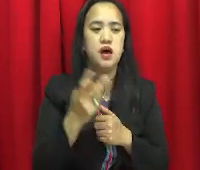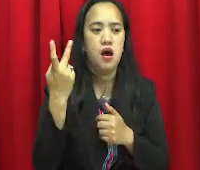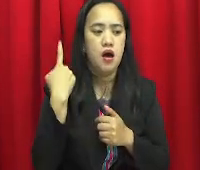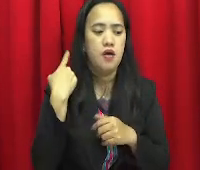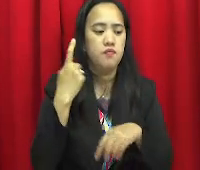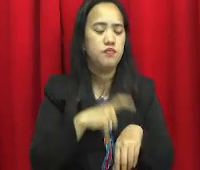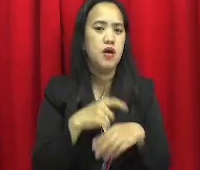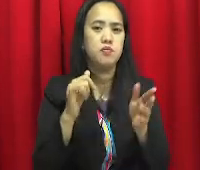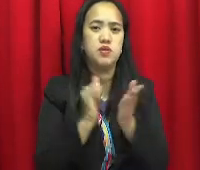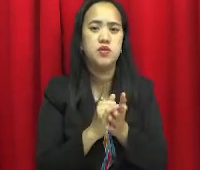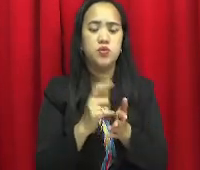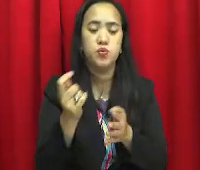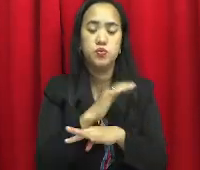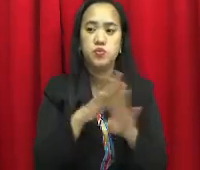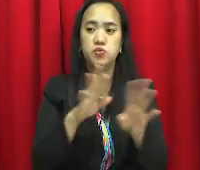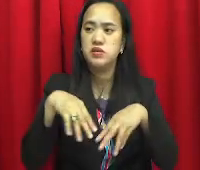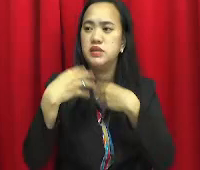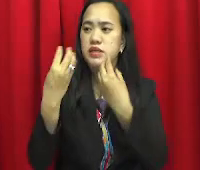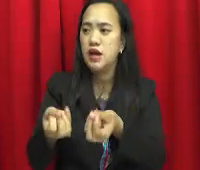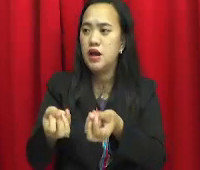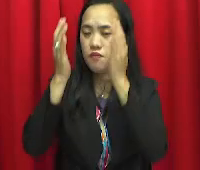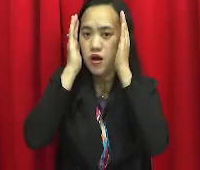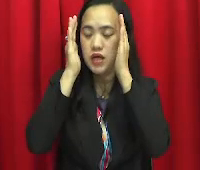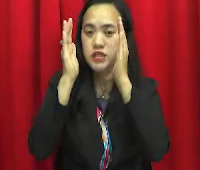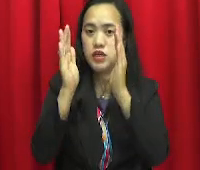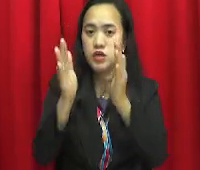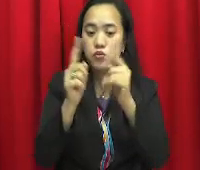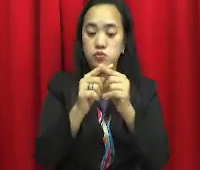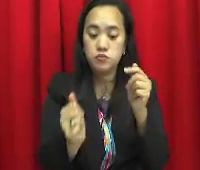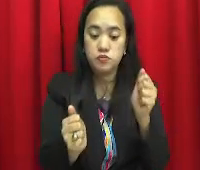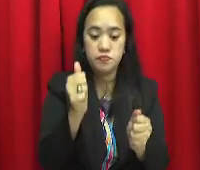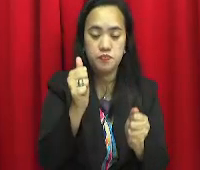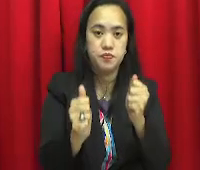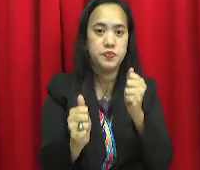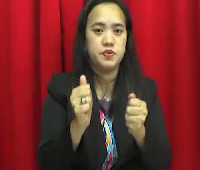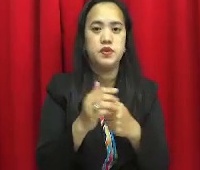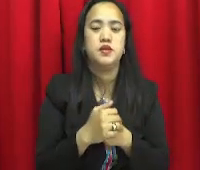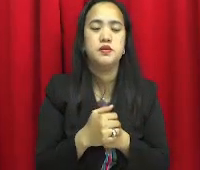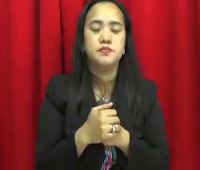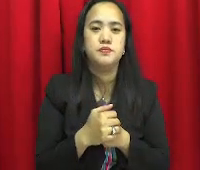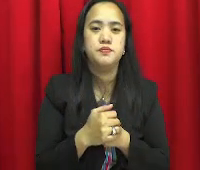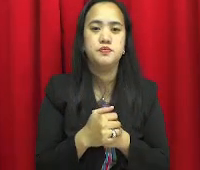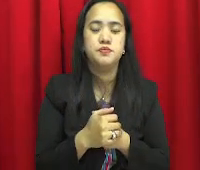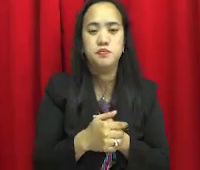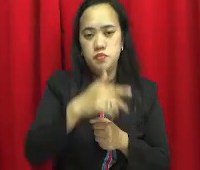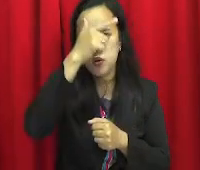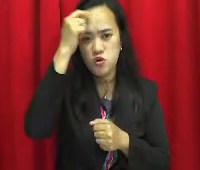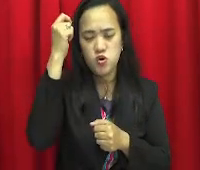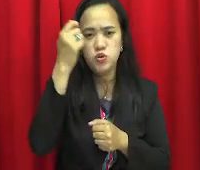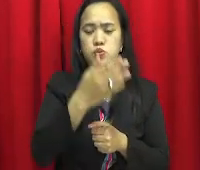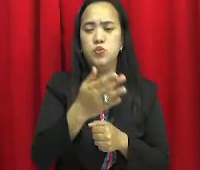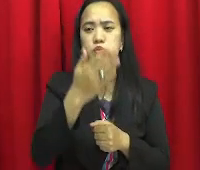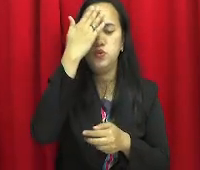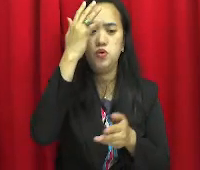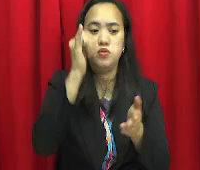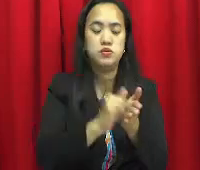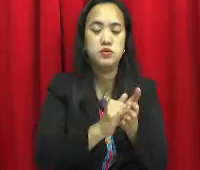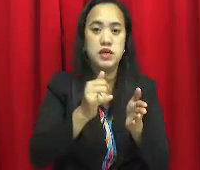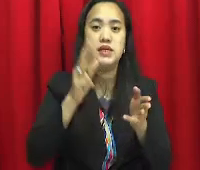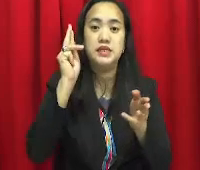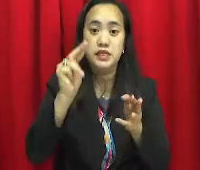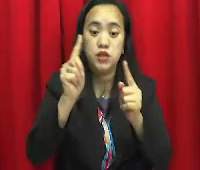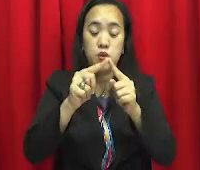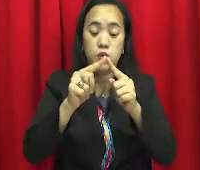mo, dyan yung papansinin, hindi mo napapansinin kung may maano ka na. Basta alam mo, straight ka lang eh. Straight ka lang.